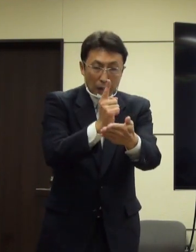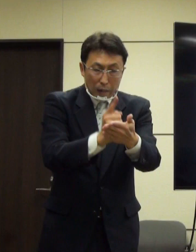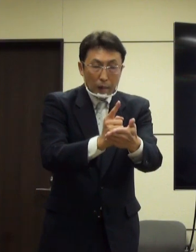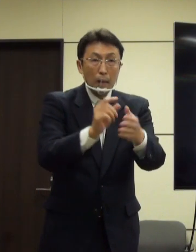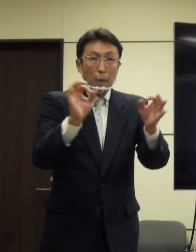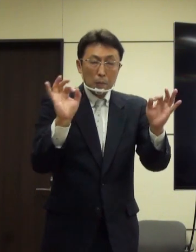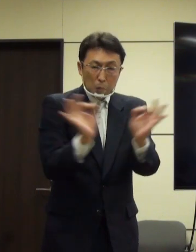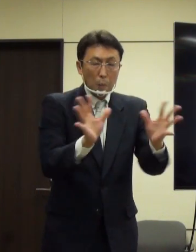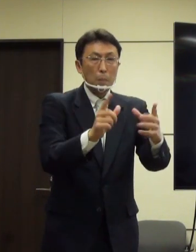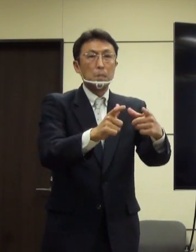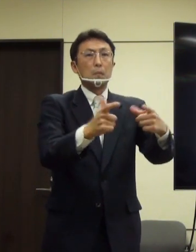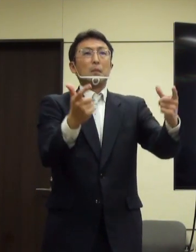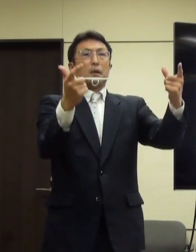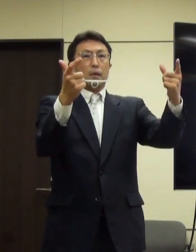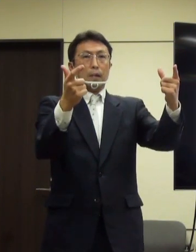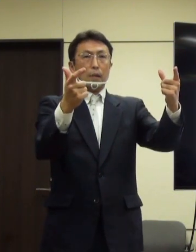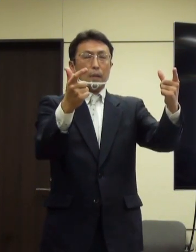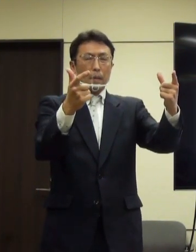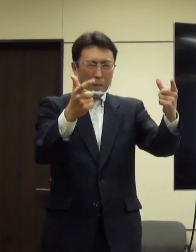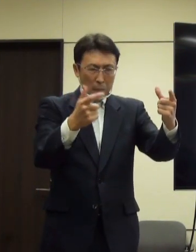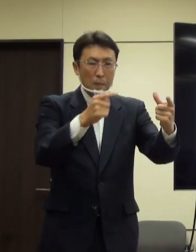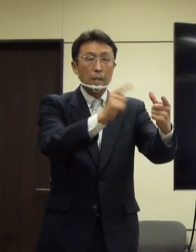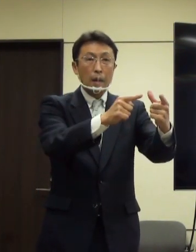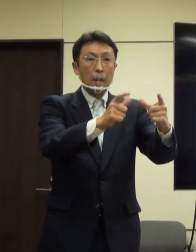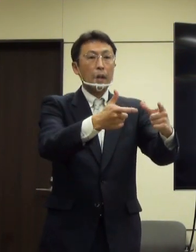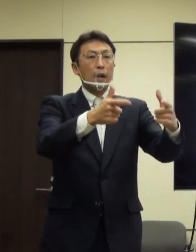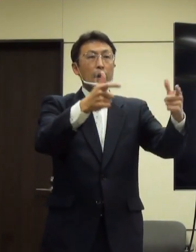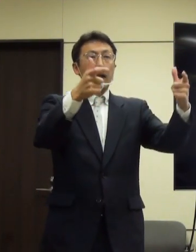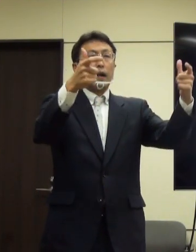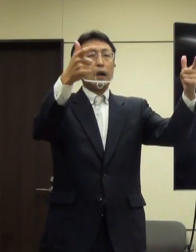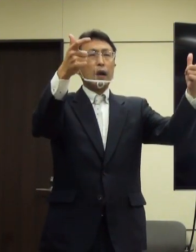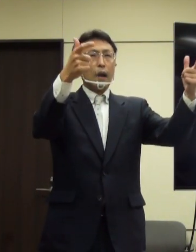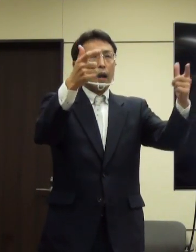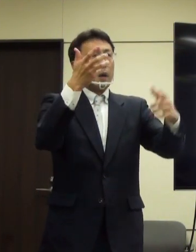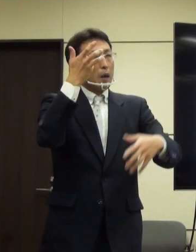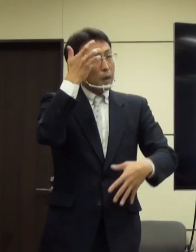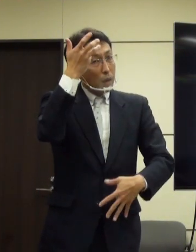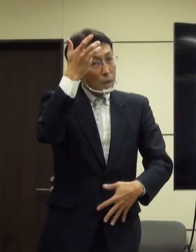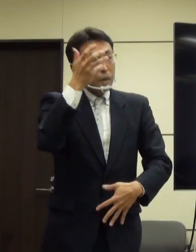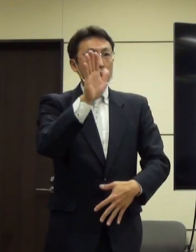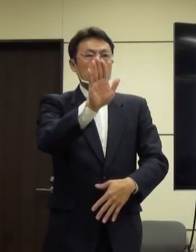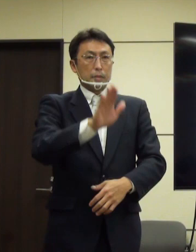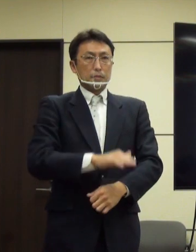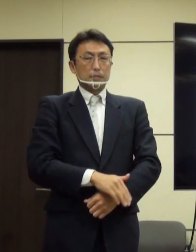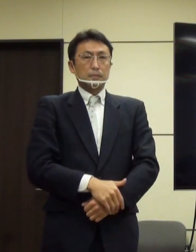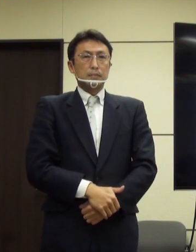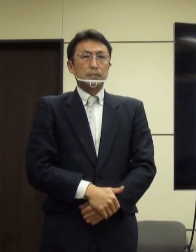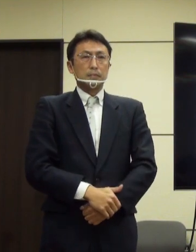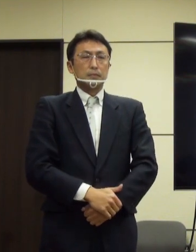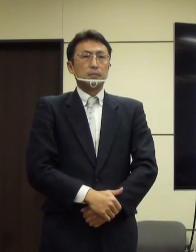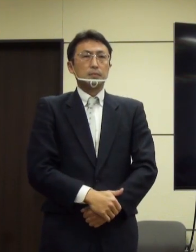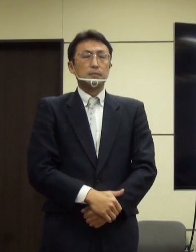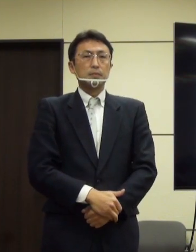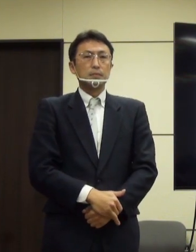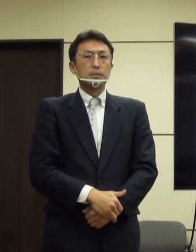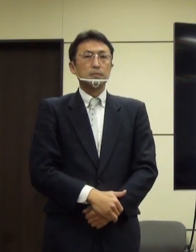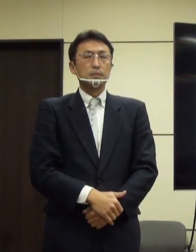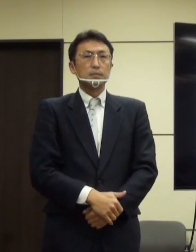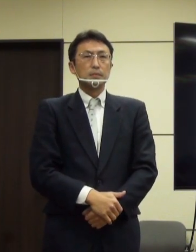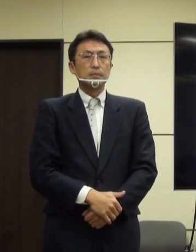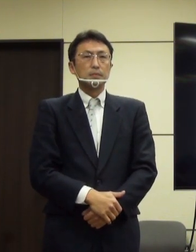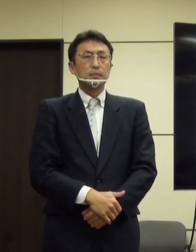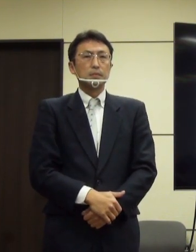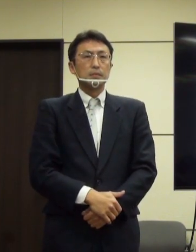貴重でまだなかなか止まらないいう状況であります次お願いしました一方で